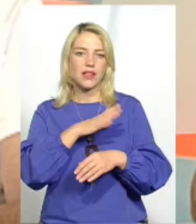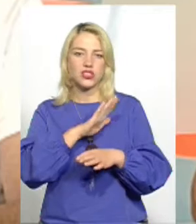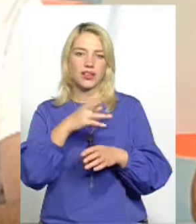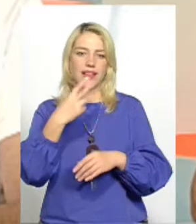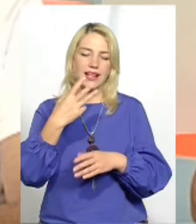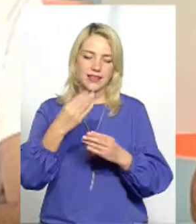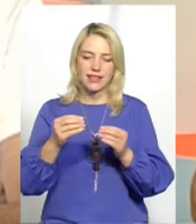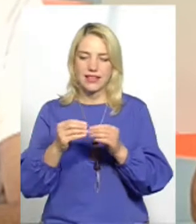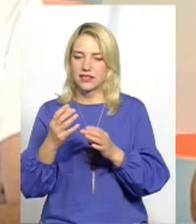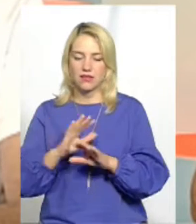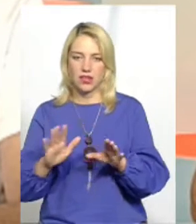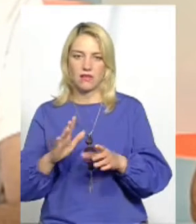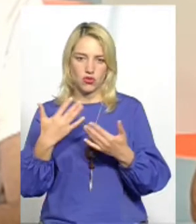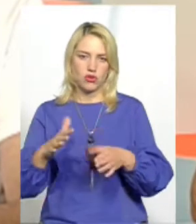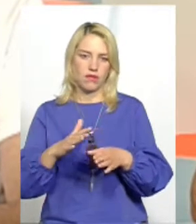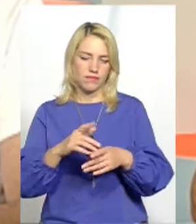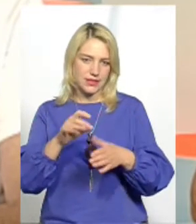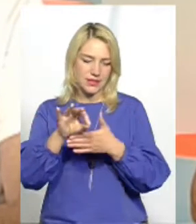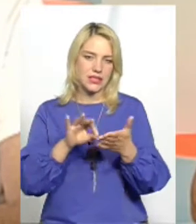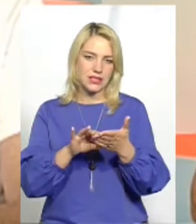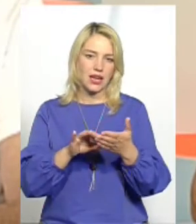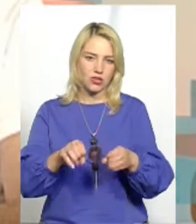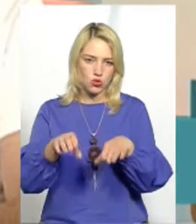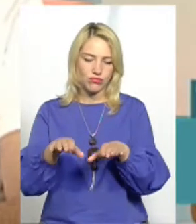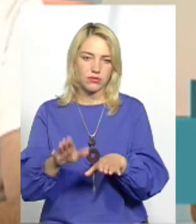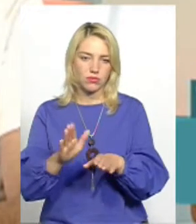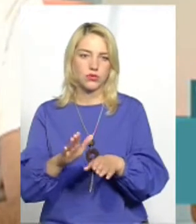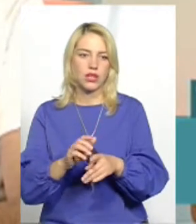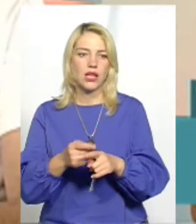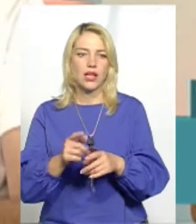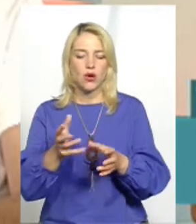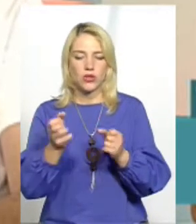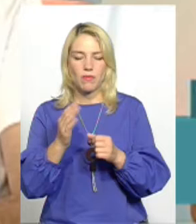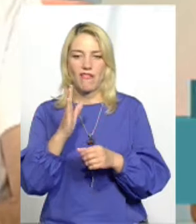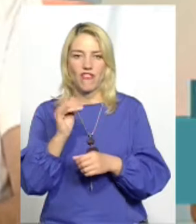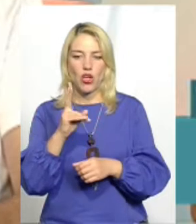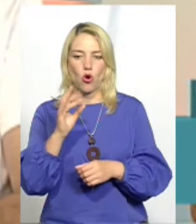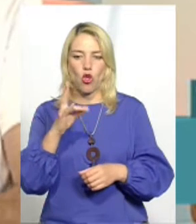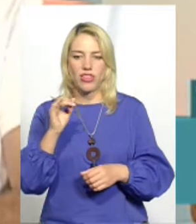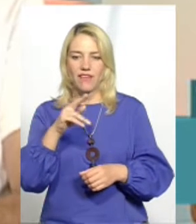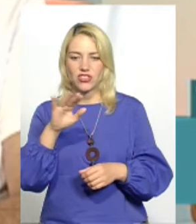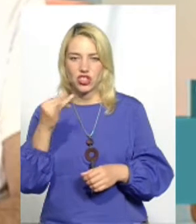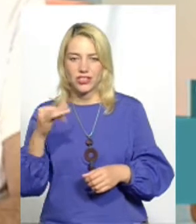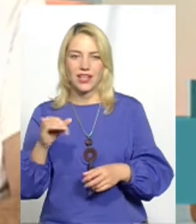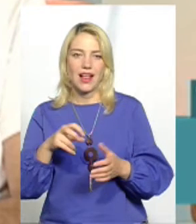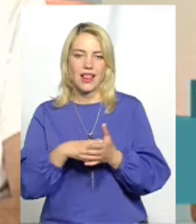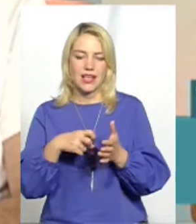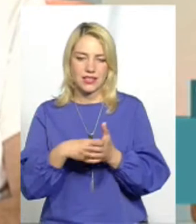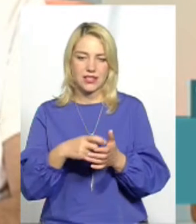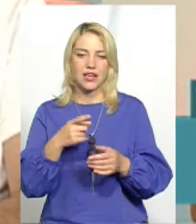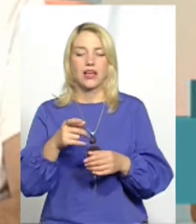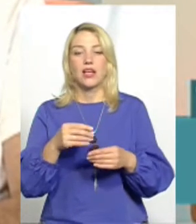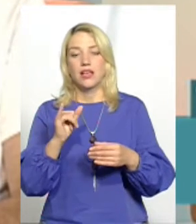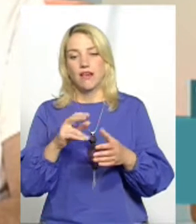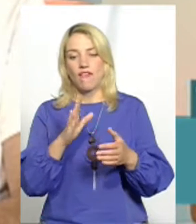воно набирає чинності, отримується за наслідками розгляду в апеляції, отримується виконавчий лист, який видає Волинський окружний адміністративний суд. Виконавчий